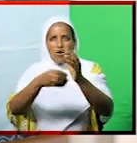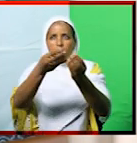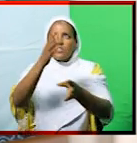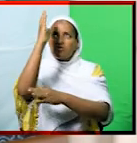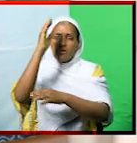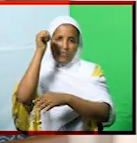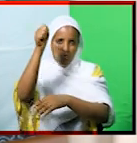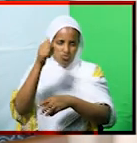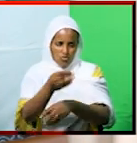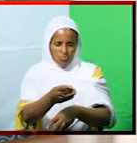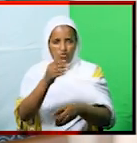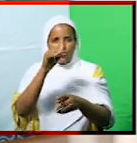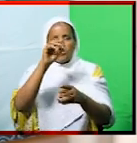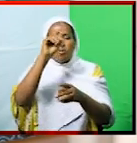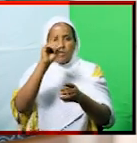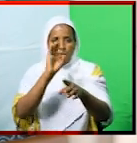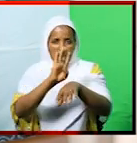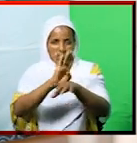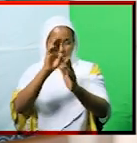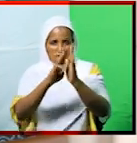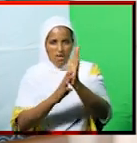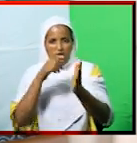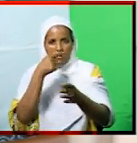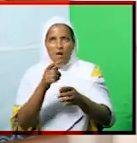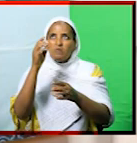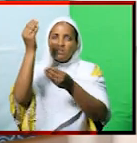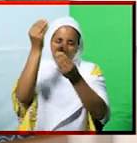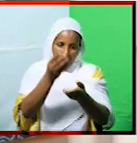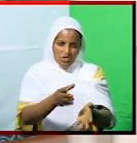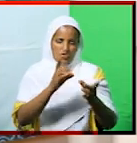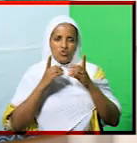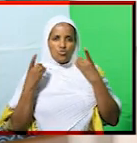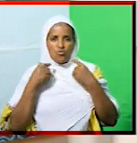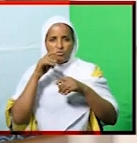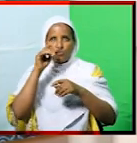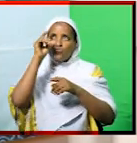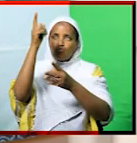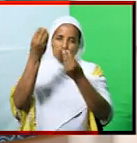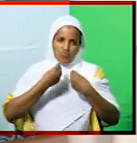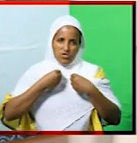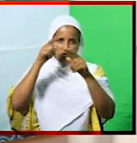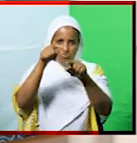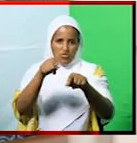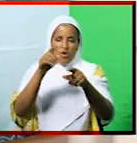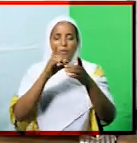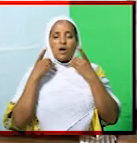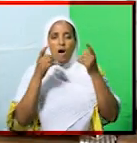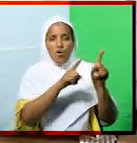የሚሰጥ ዘይ አስቲ ተወካፊ ይባላል በቤተክርስቲያናችን መጽሐፍ። ሰጭ ነው፣ ክህነቱን የሰጠ እሱ ነው።